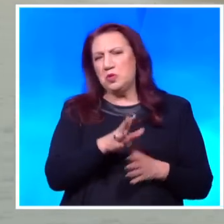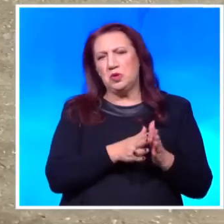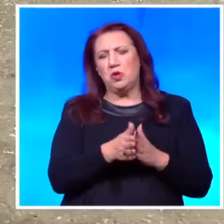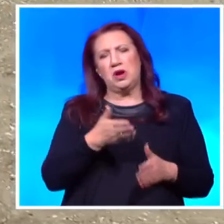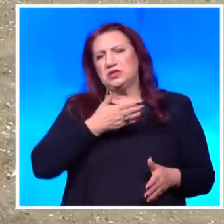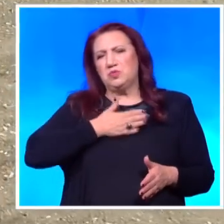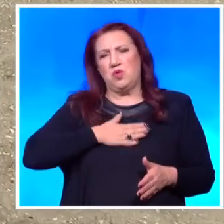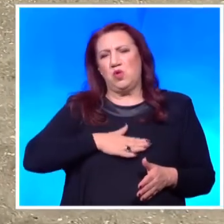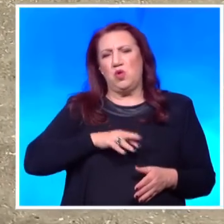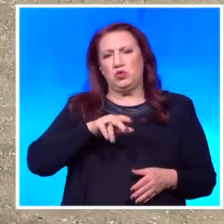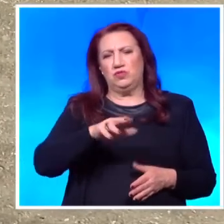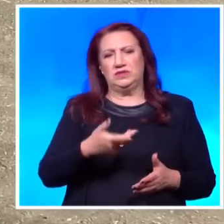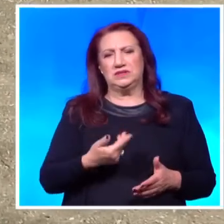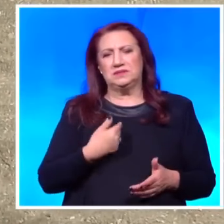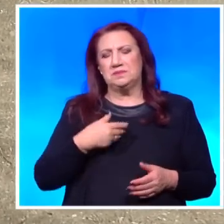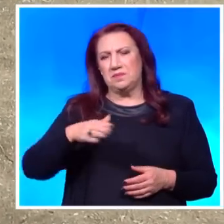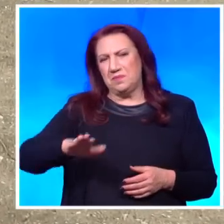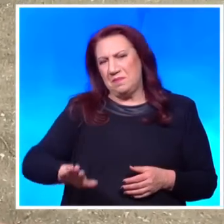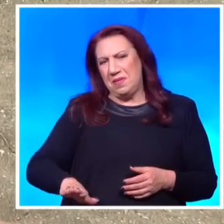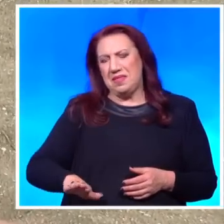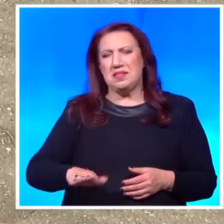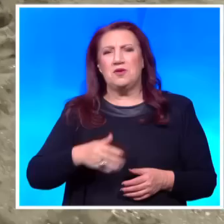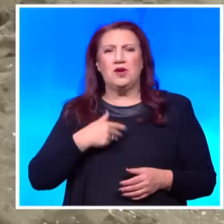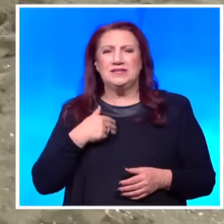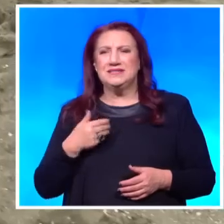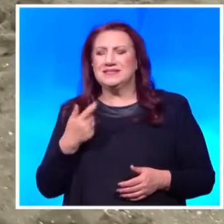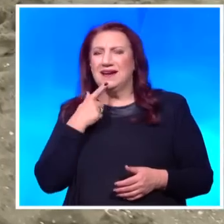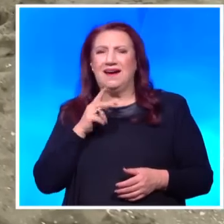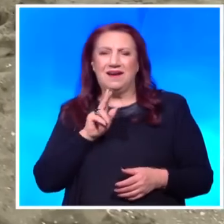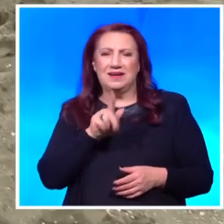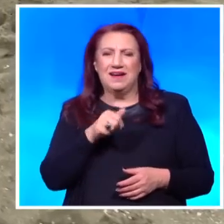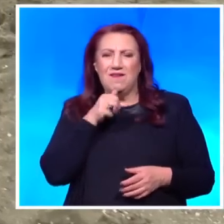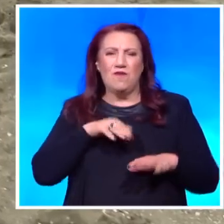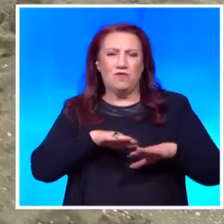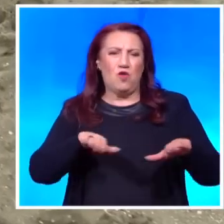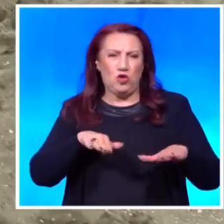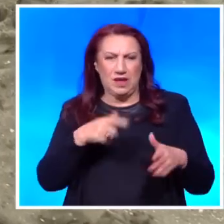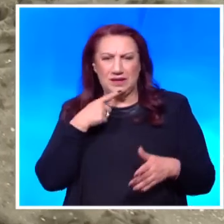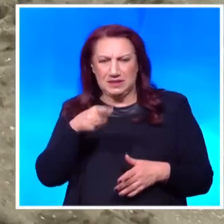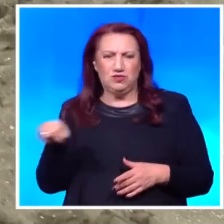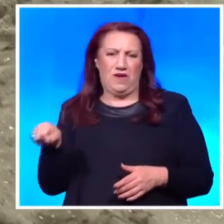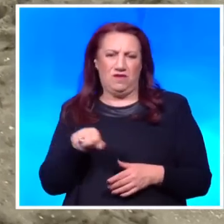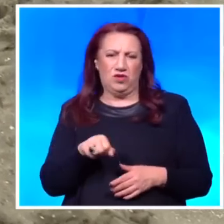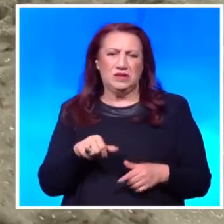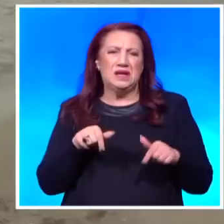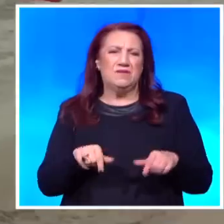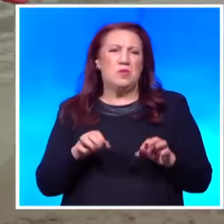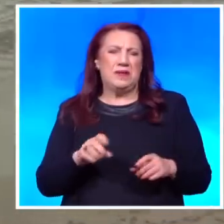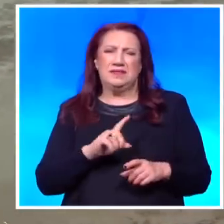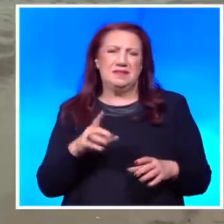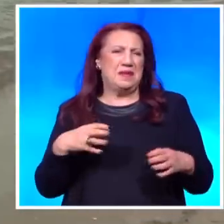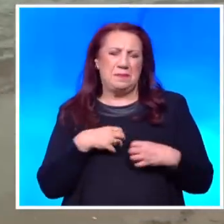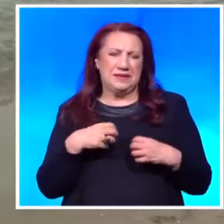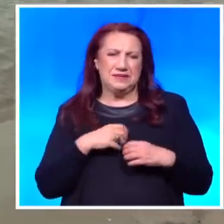водата. Малкият иска да се забавлява на морето и затова сме го довели. Не, че нямам никакви притеснения в момента.